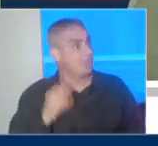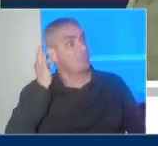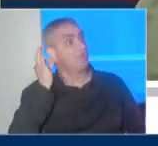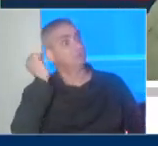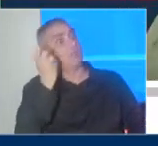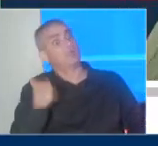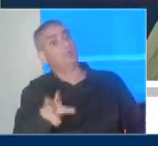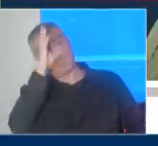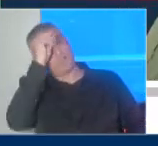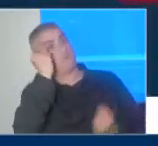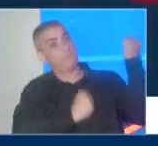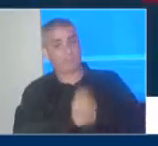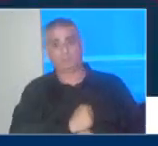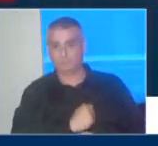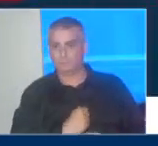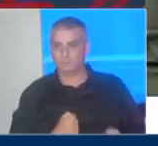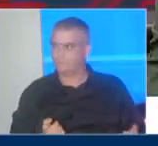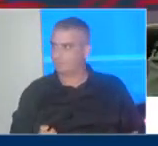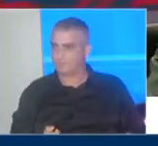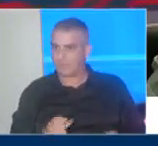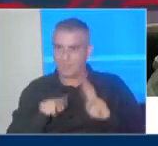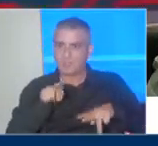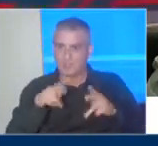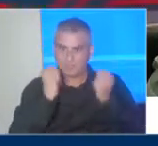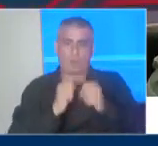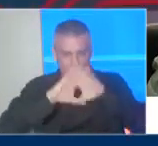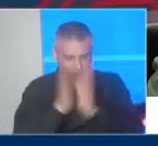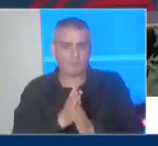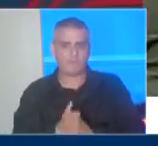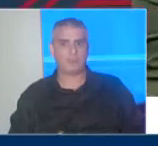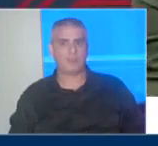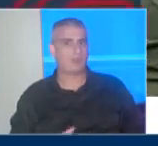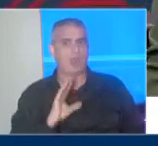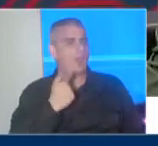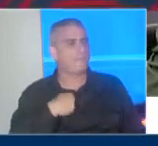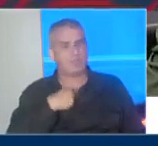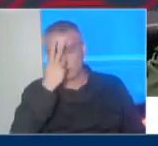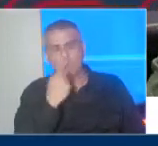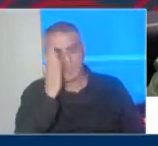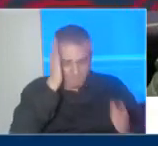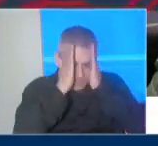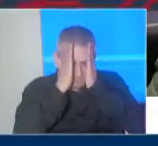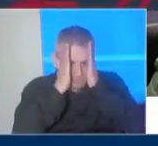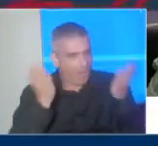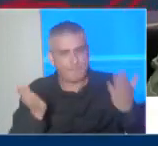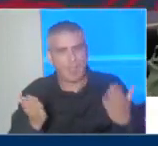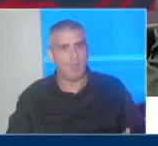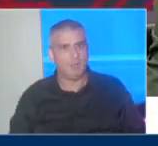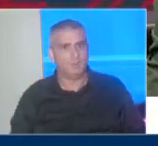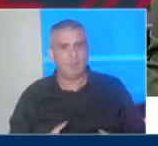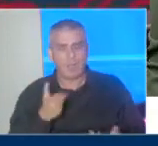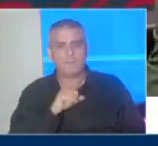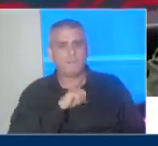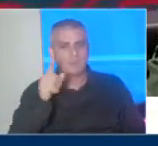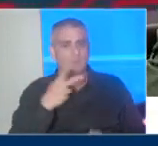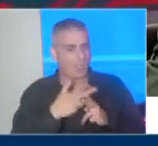נשים נרצחות, גברים נרצחים פי שמונה. אז תטפלו ברצח באופן כללי. גברים נרצחים פי שמונה, למה אנחנו עיוורים לזה? למה אנחנו עיוורים לזה? למה